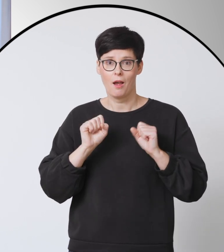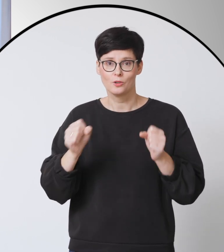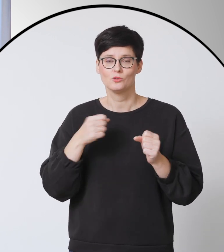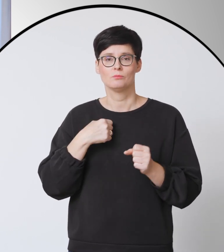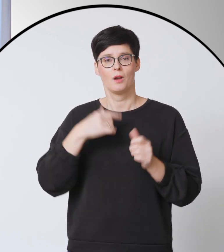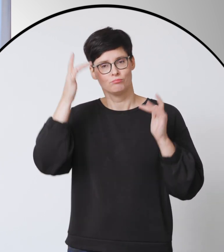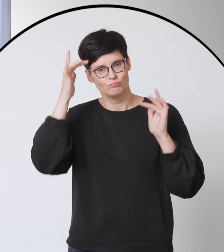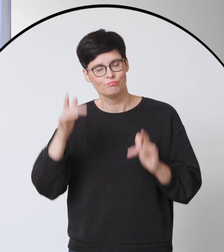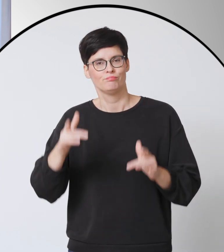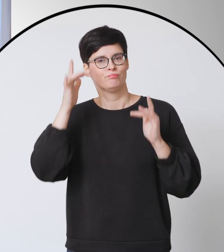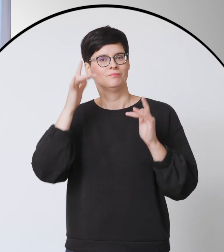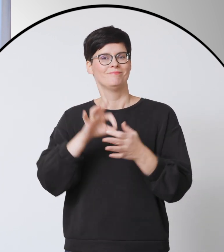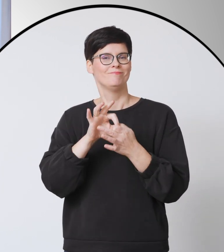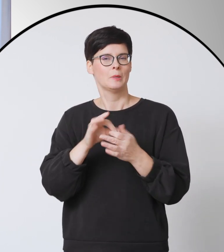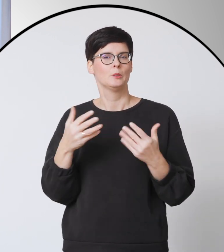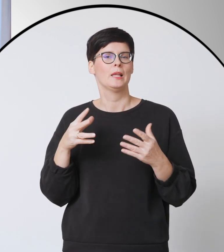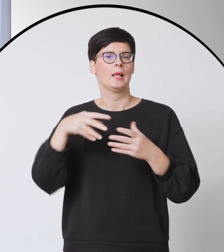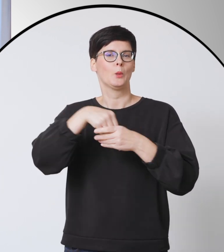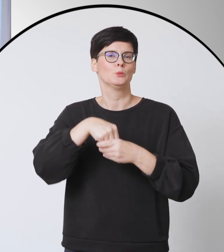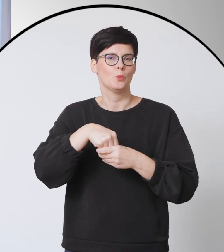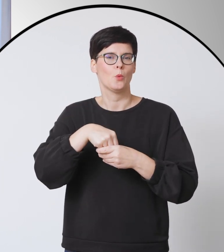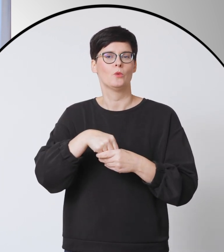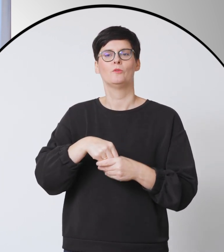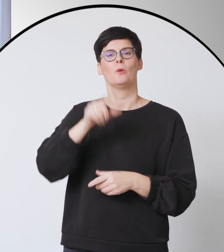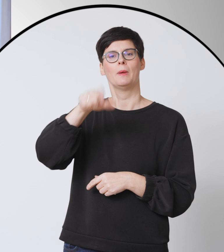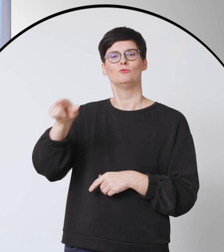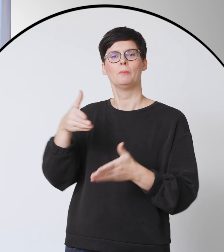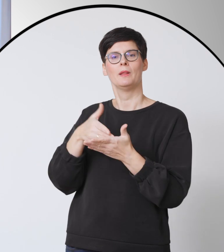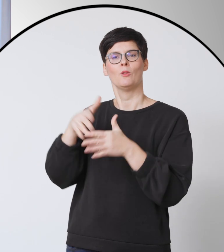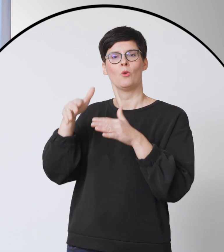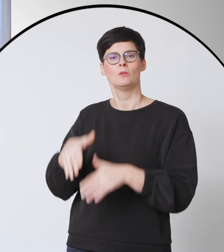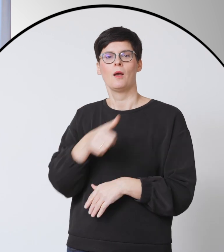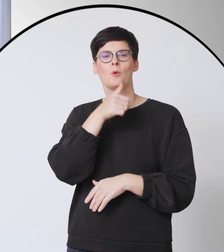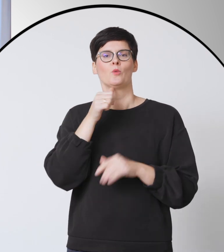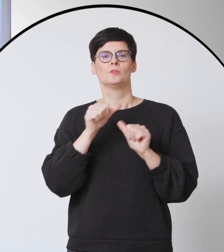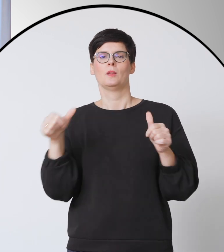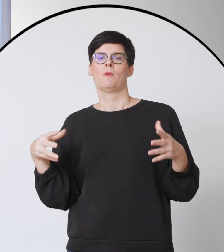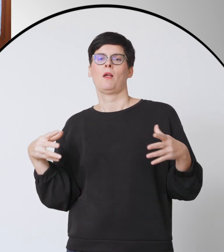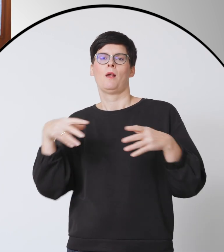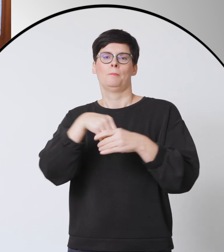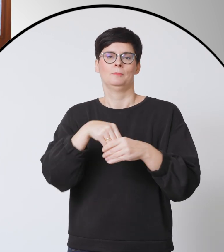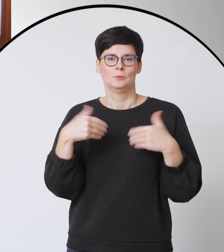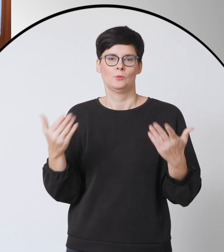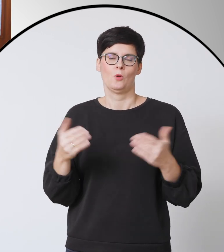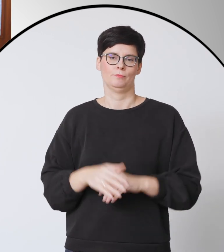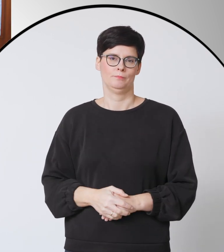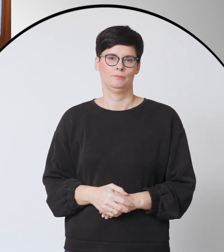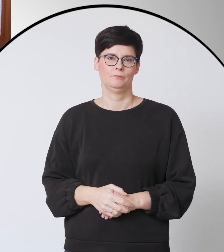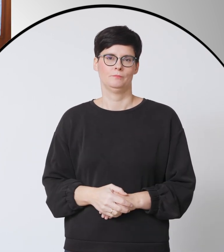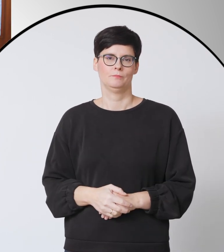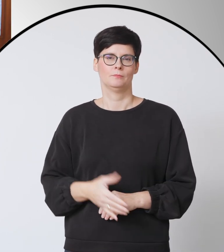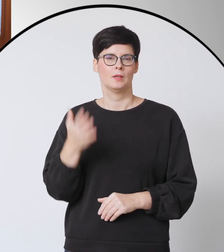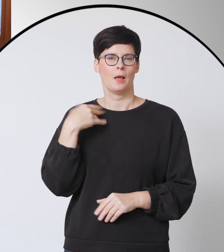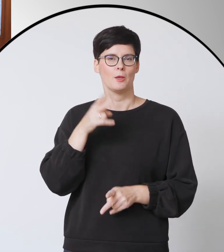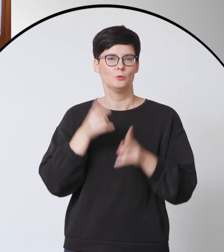besonderes Engagement bei der Inklusion von Menschen mit Behinderungen in das Berufsleben. Das intensive